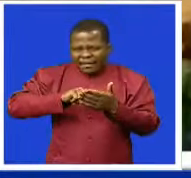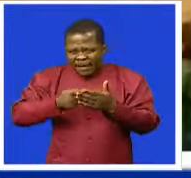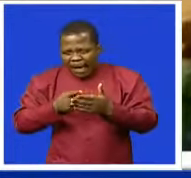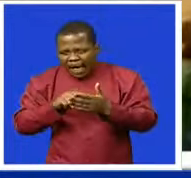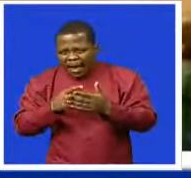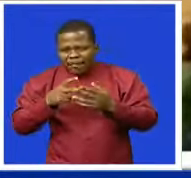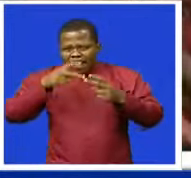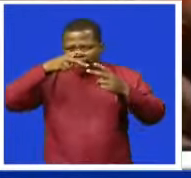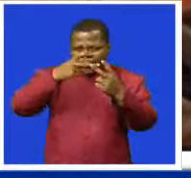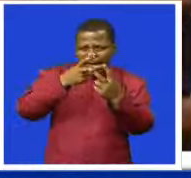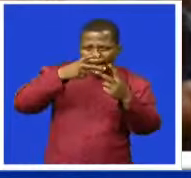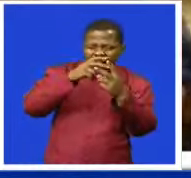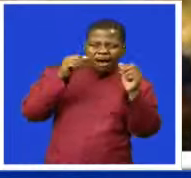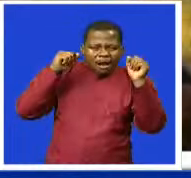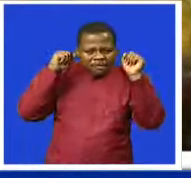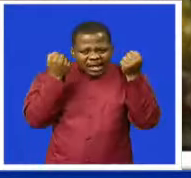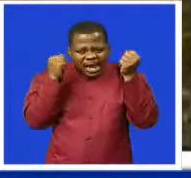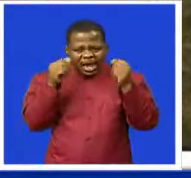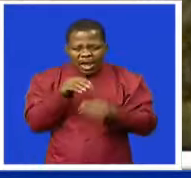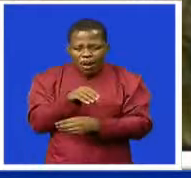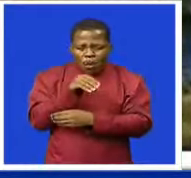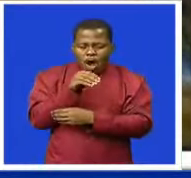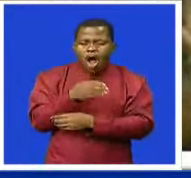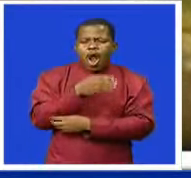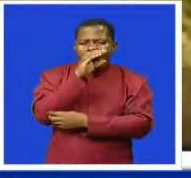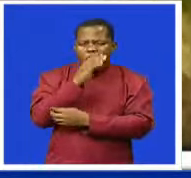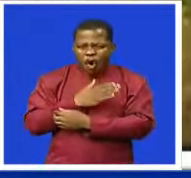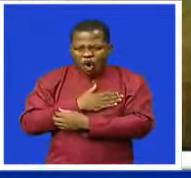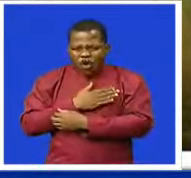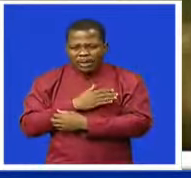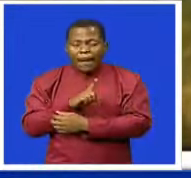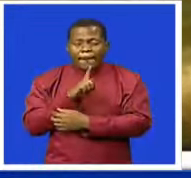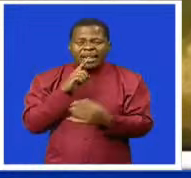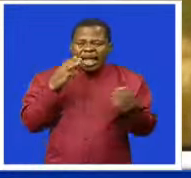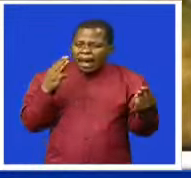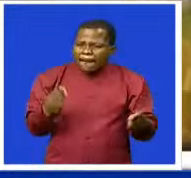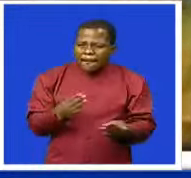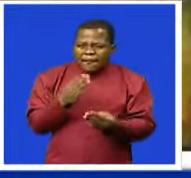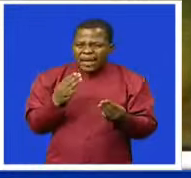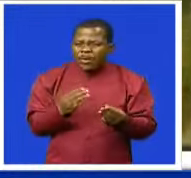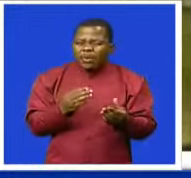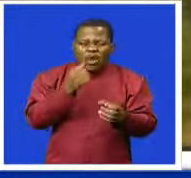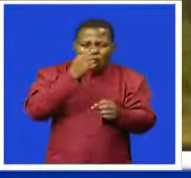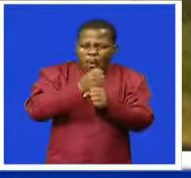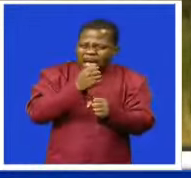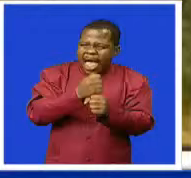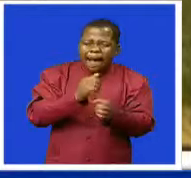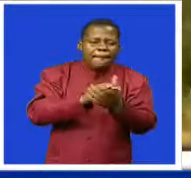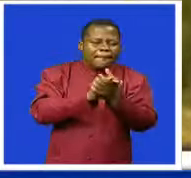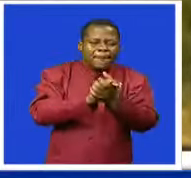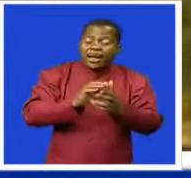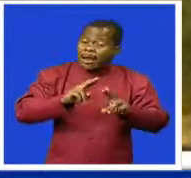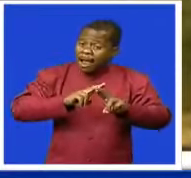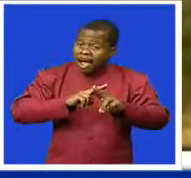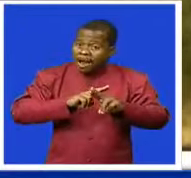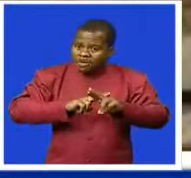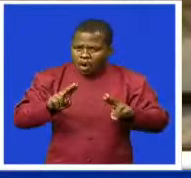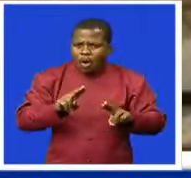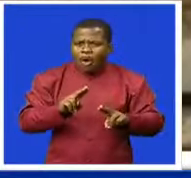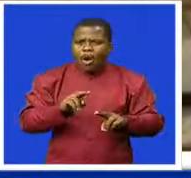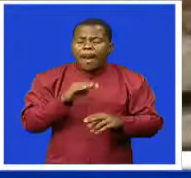behlulekile. Kungaleso sizathu babone kukuhle ukuthi bacele inkundla ukuthi ingenelele. Nenkinga